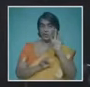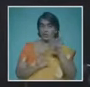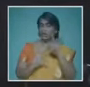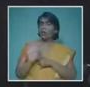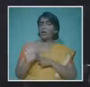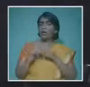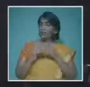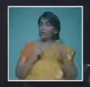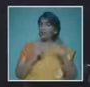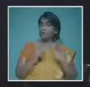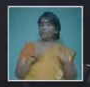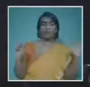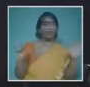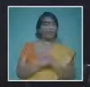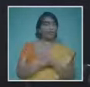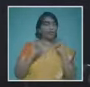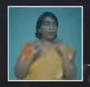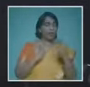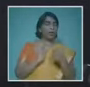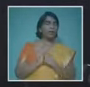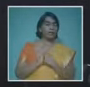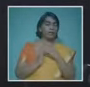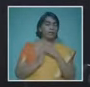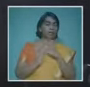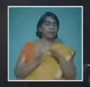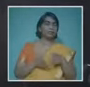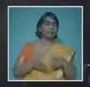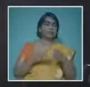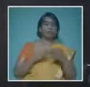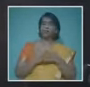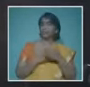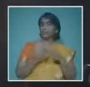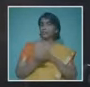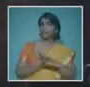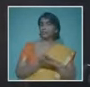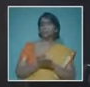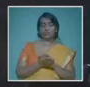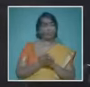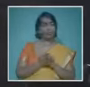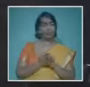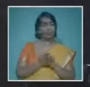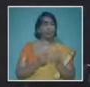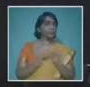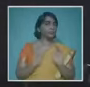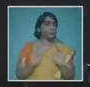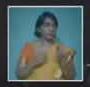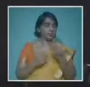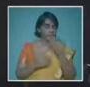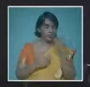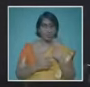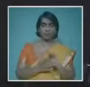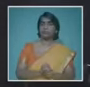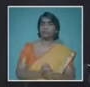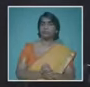20යි 24 වර්ෂය වෙනකොට අංග සම්පූර්ණ නැගෙනහිර පර්යන්තය අවසන් වෙච්ච පර්යන්තයක් බවට අපිට වැඩ ආරම්භ කරන්න පුළුවන්කම